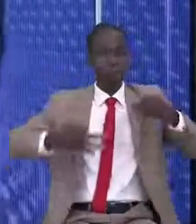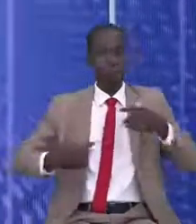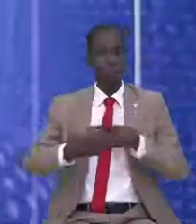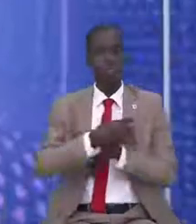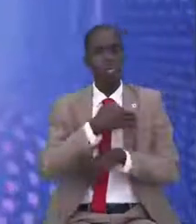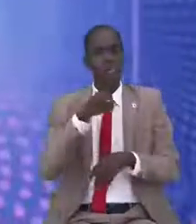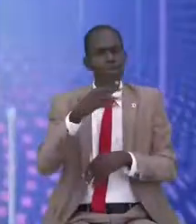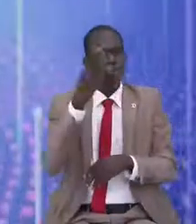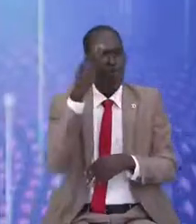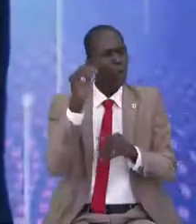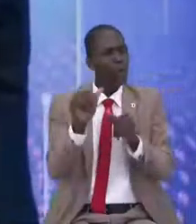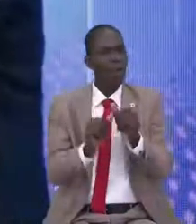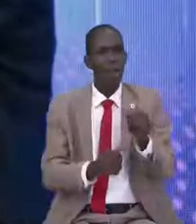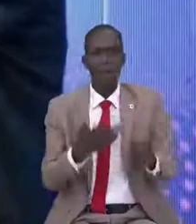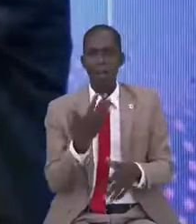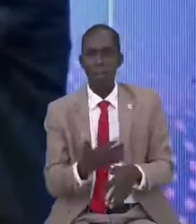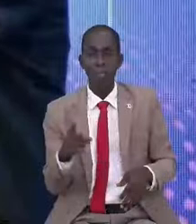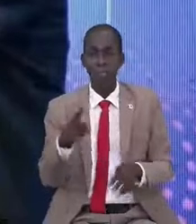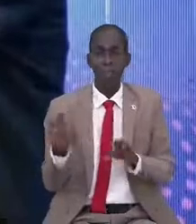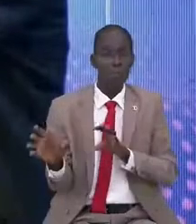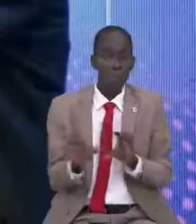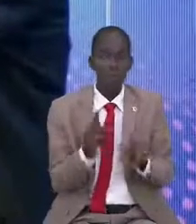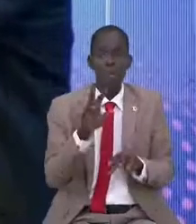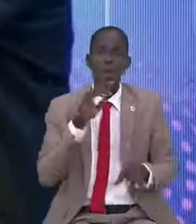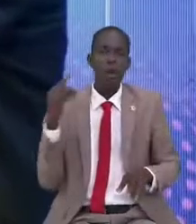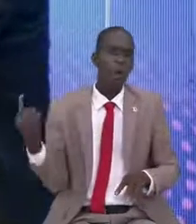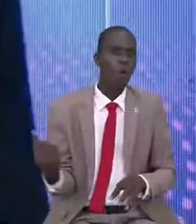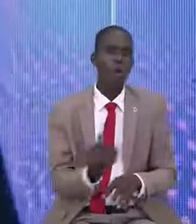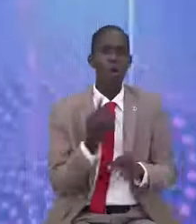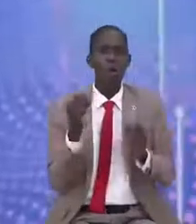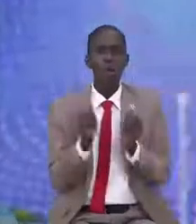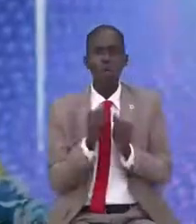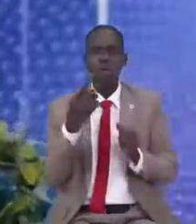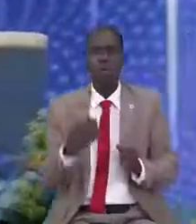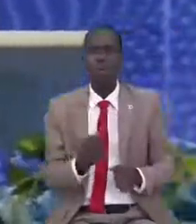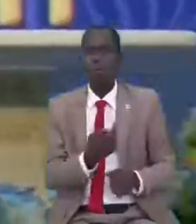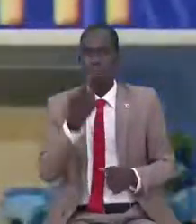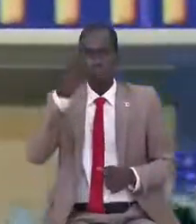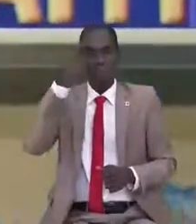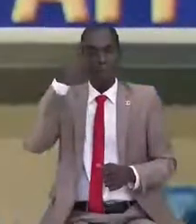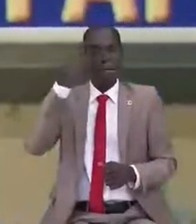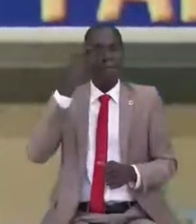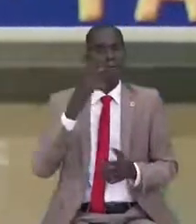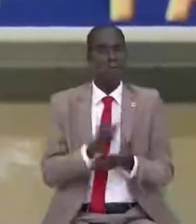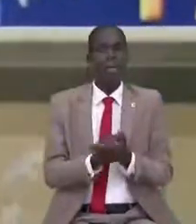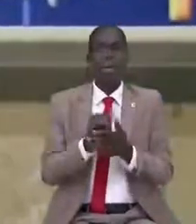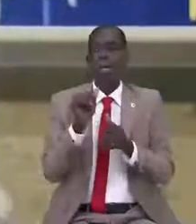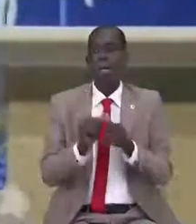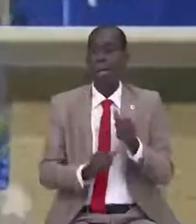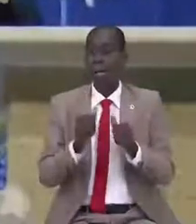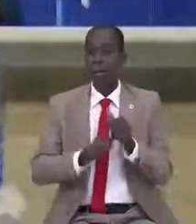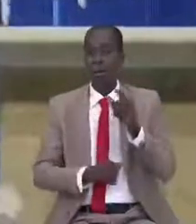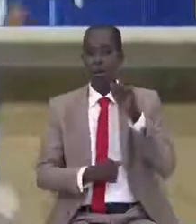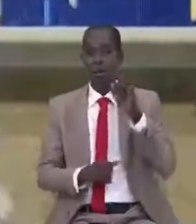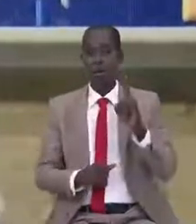là-bas du ciel, tu sais que tout ce que tu fais, chaque fois tu es conscient du